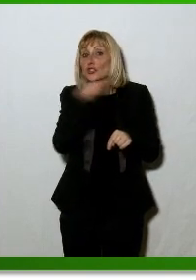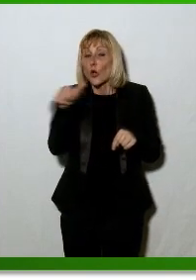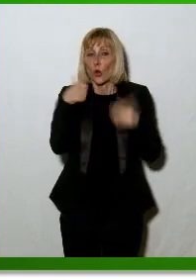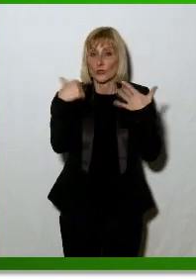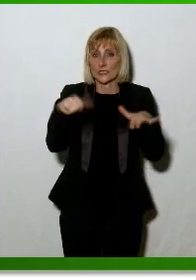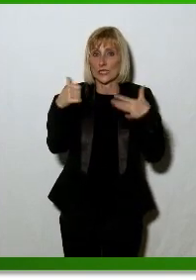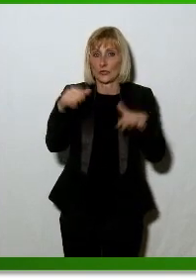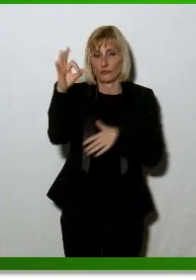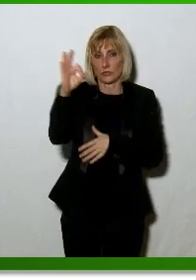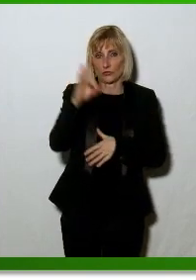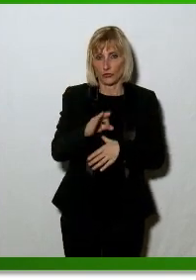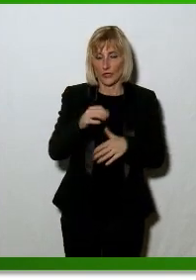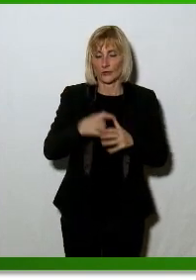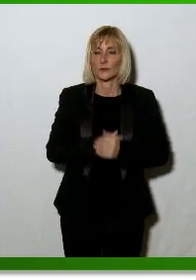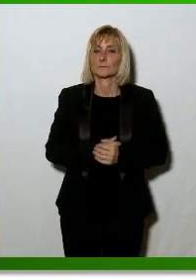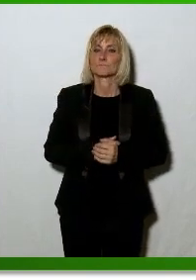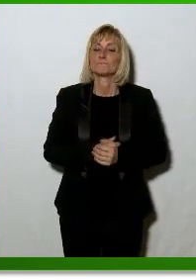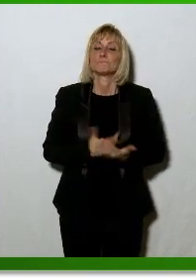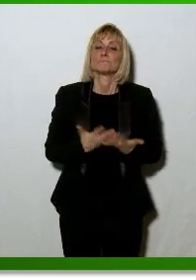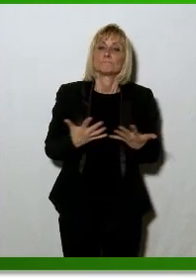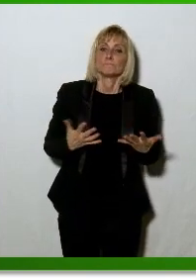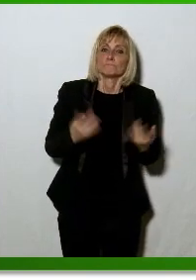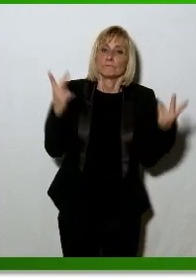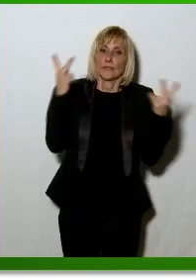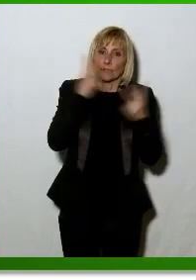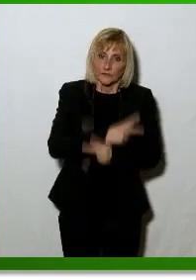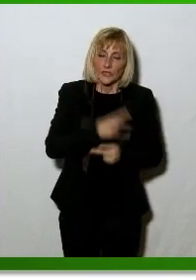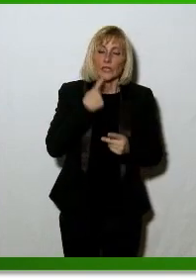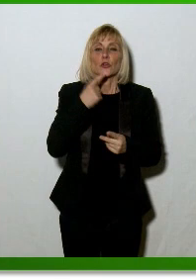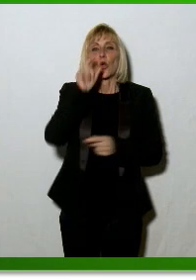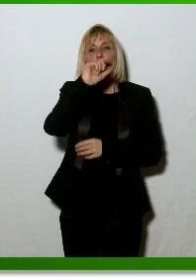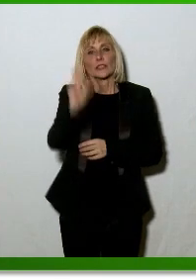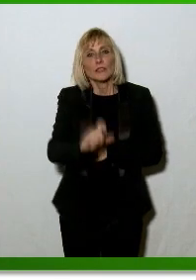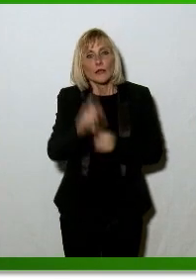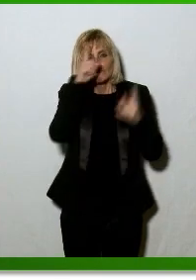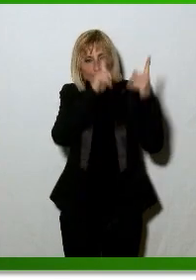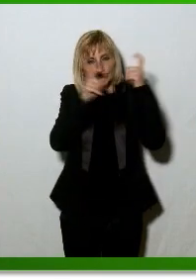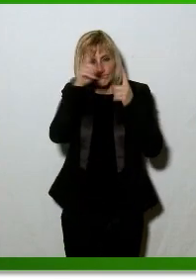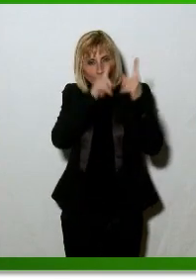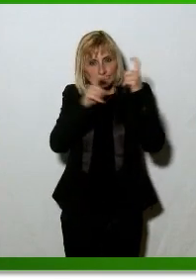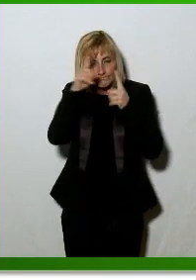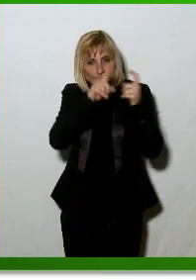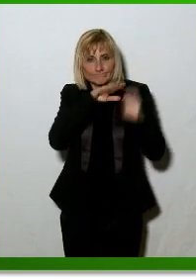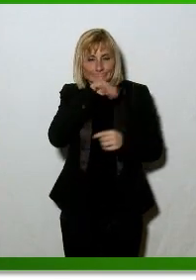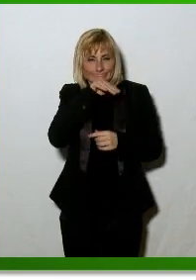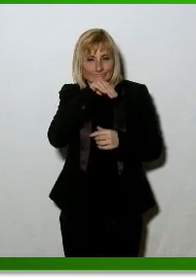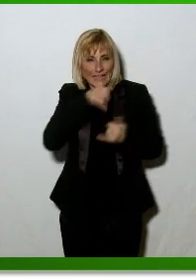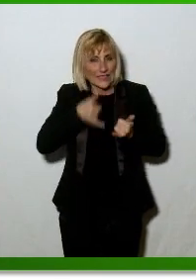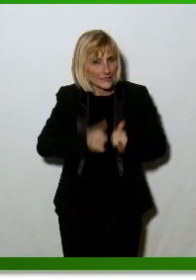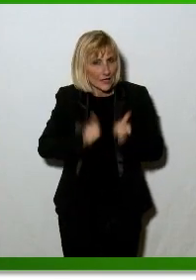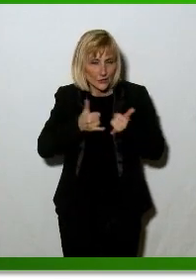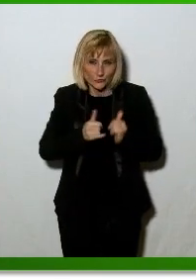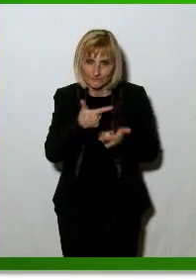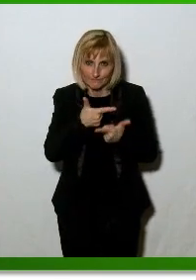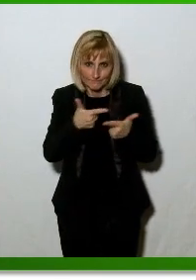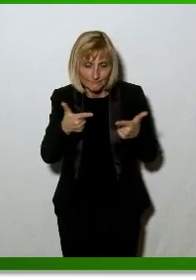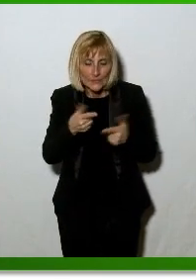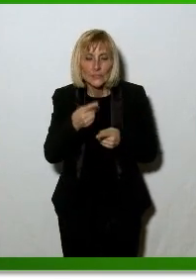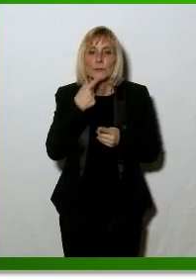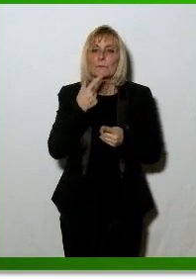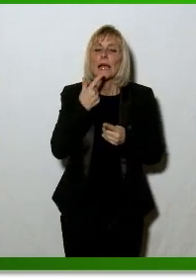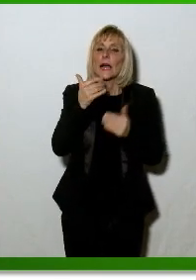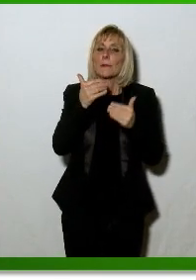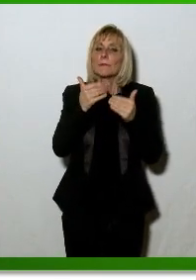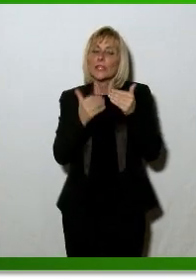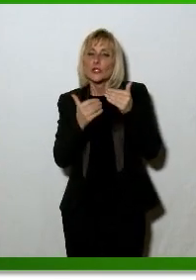16 è pur vero che l'Italia vive un preoccupante invecchiamento anche demografico che però è minore